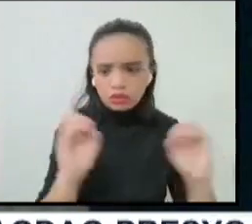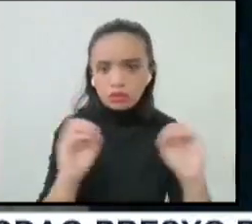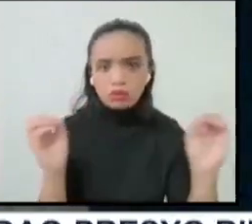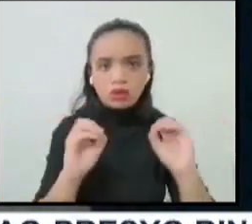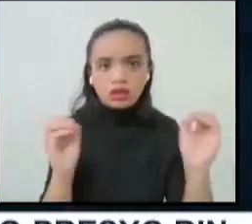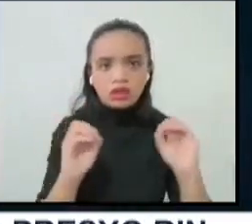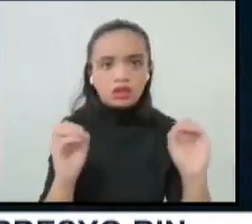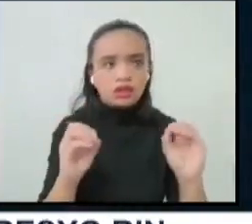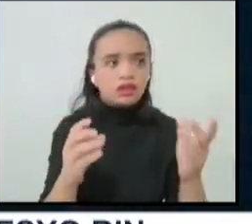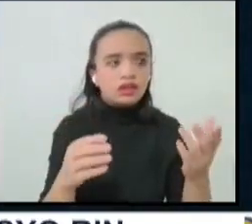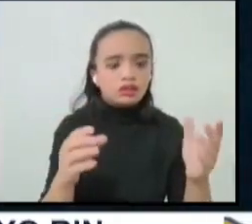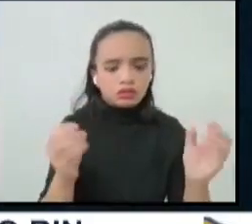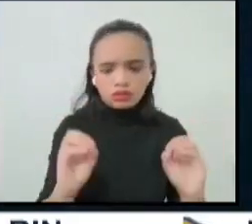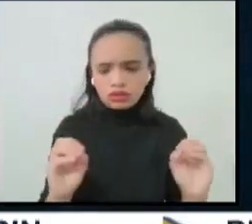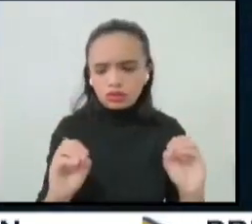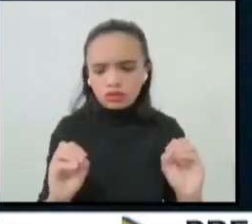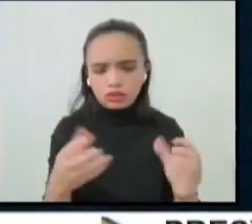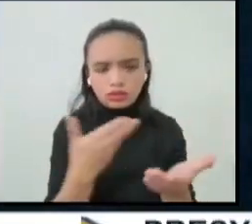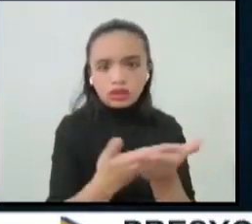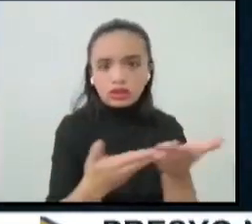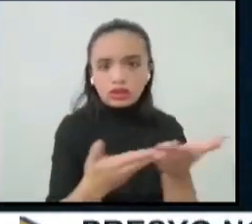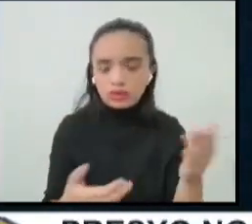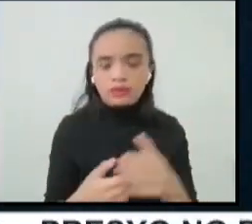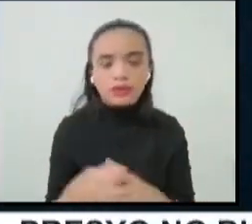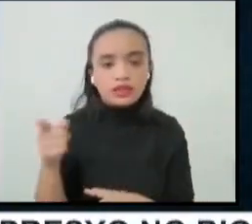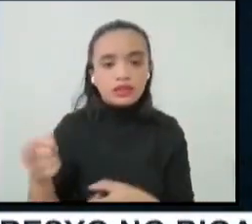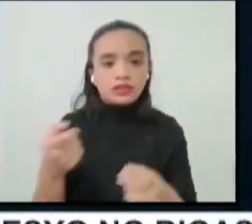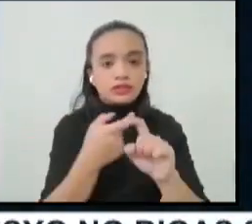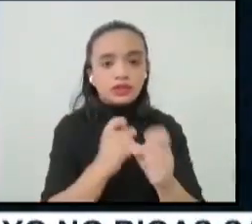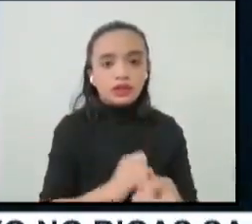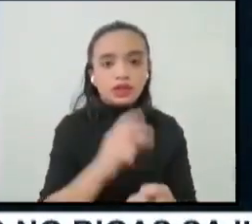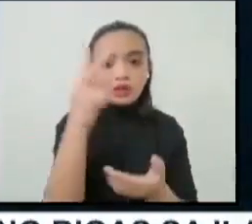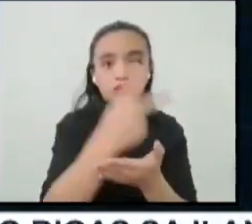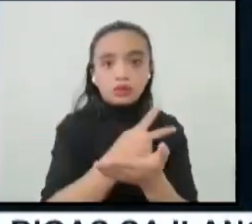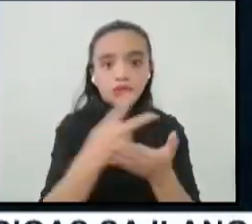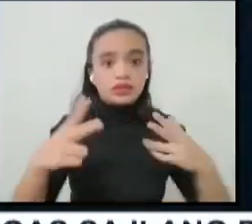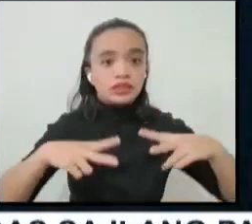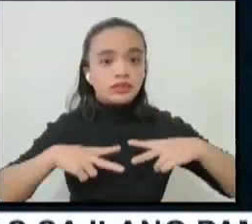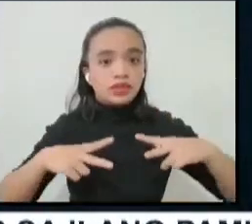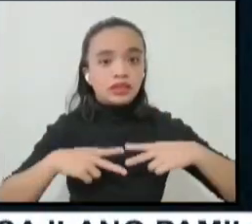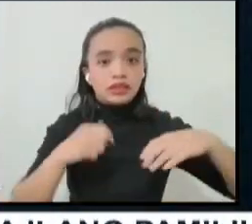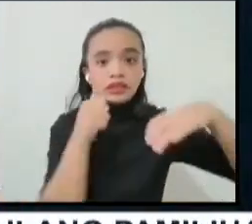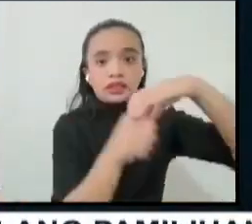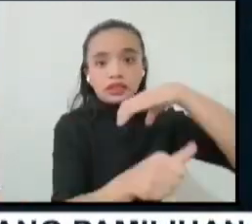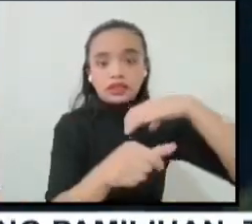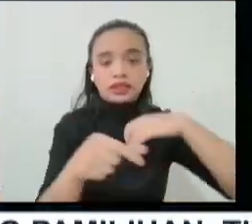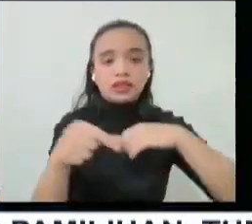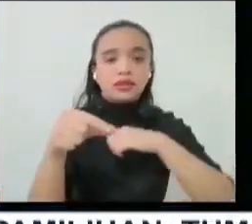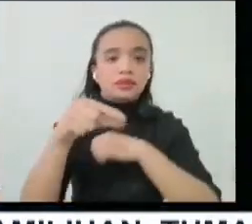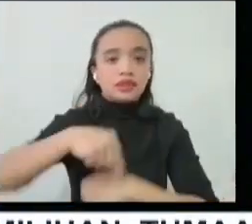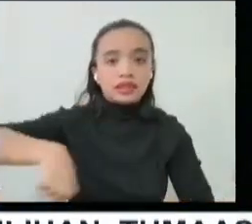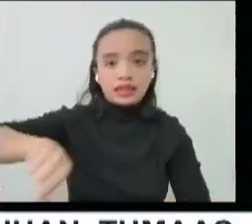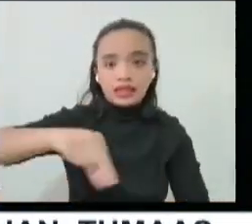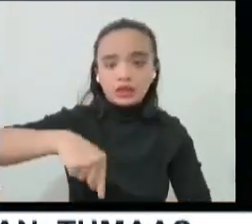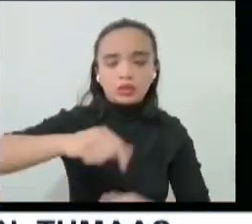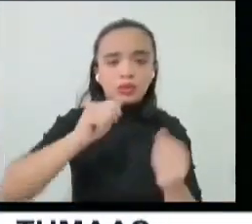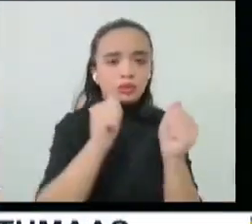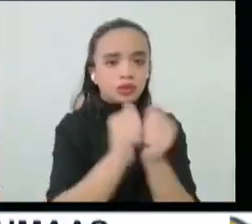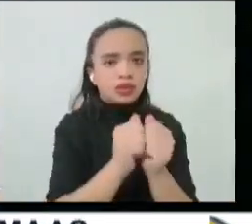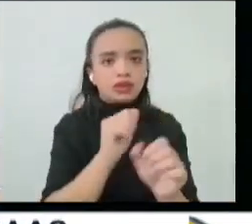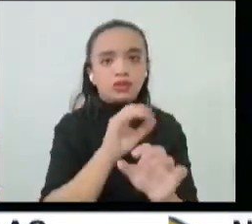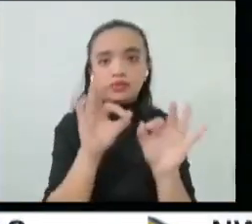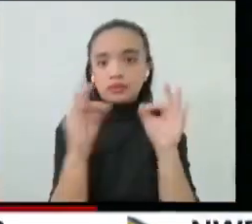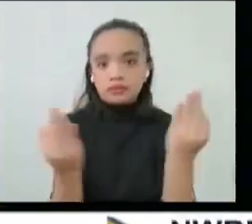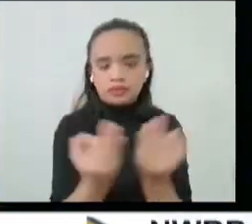mga gamit. Galing daw siya sa 2 linggong bakasyon sa Abra at Quirino kasama ang buong pamilya. Bigla pong nawala po ito